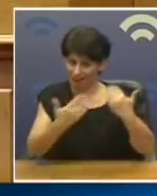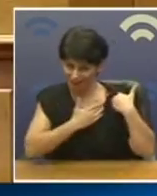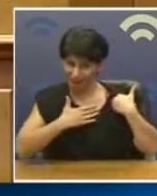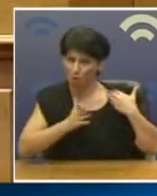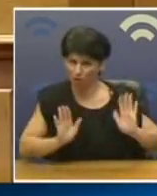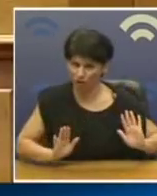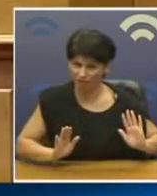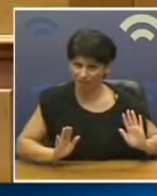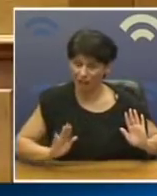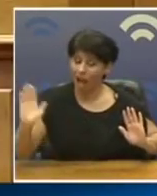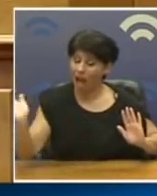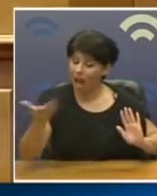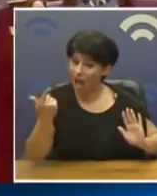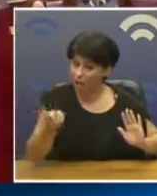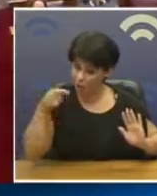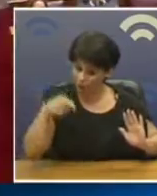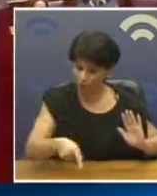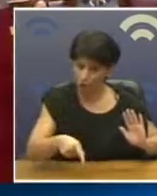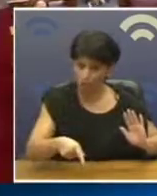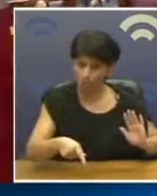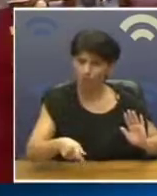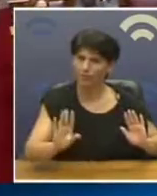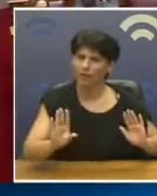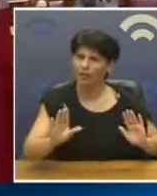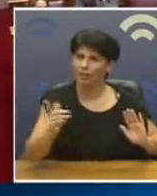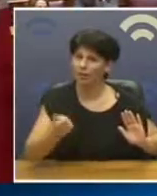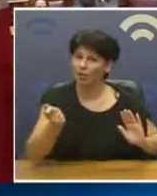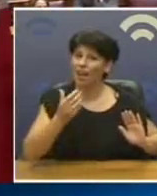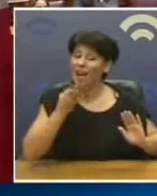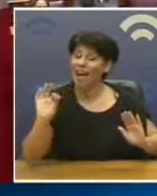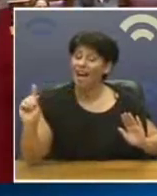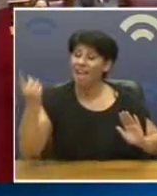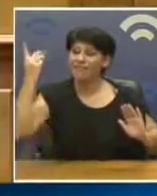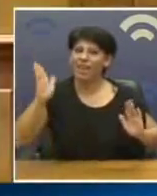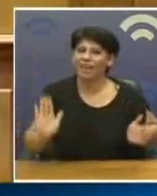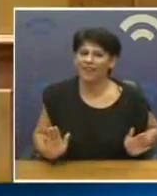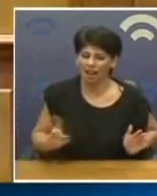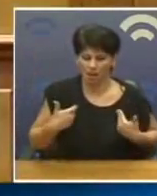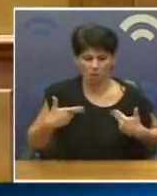Αν το κάνει, το κάνει επ' ευκαιρία των καθηκόντων αυτών.